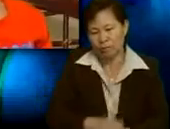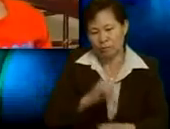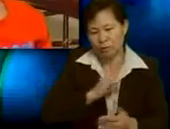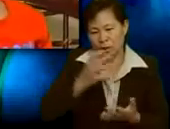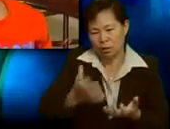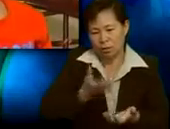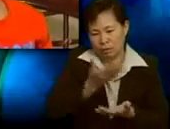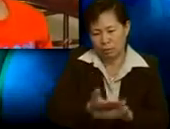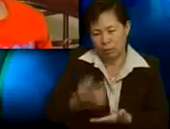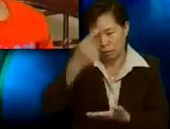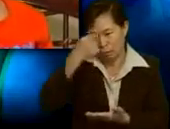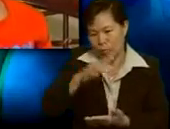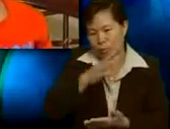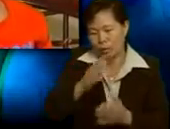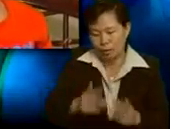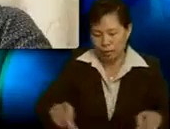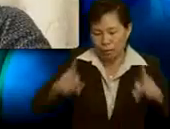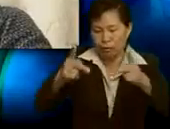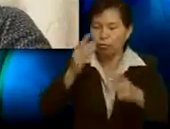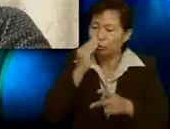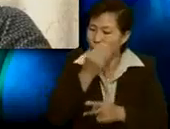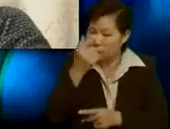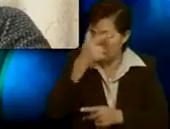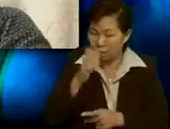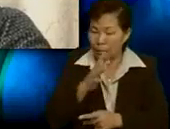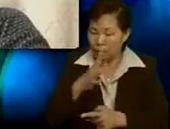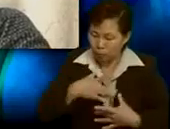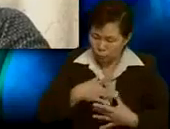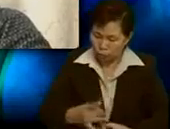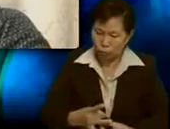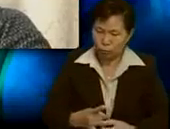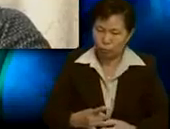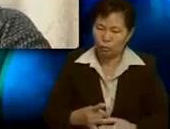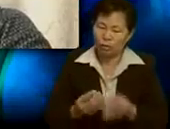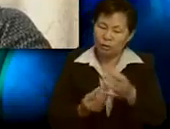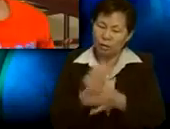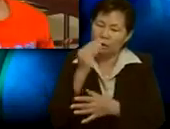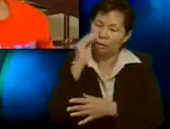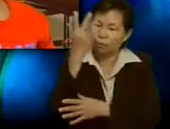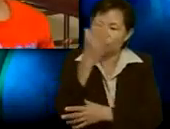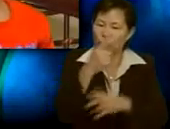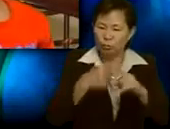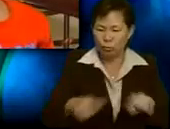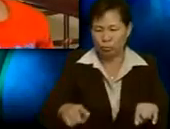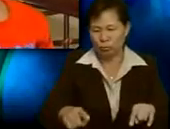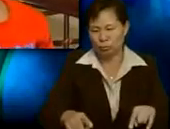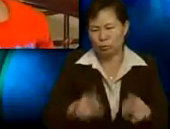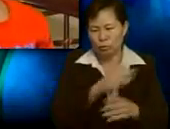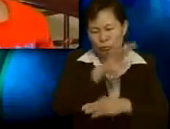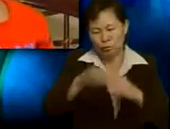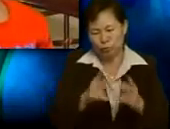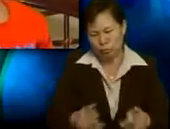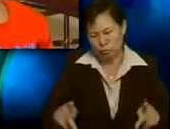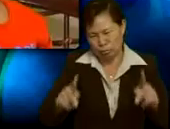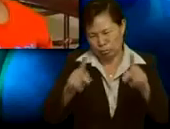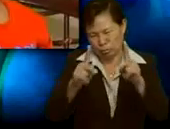Saya nak berikan untuk Mama pasu bunga. Kerana Mama suka tanam pokok-pokok. Tapi semua pasu bunga